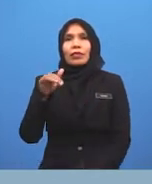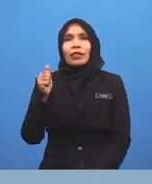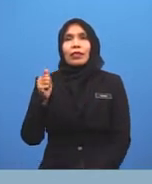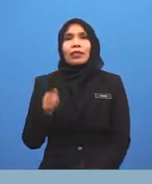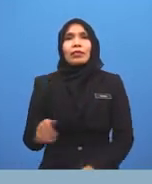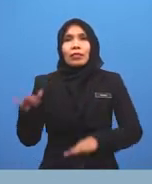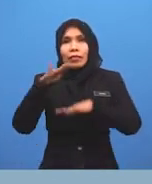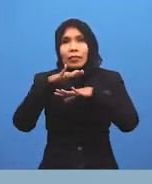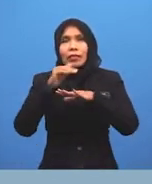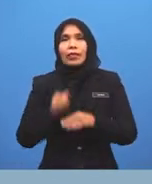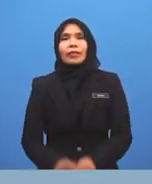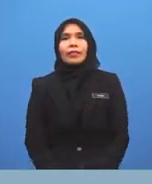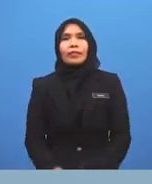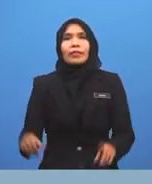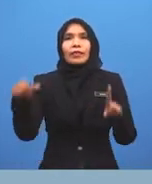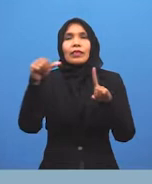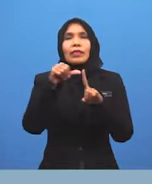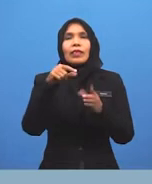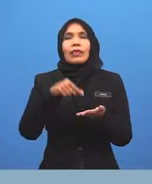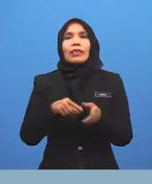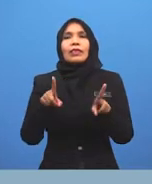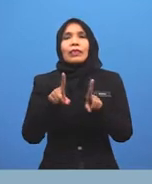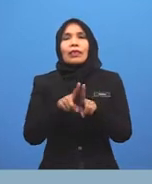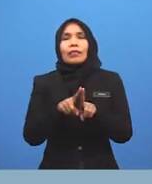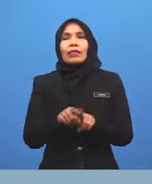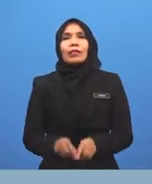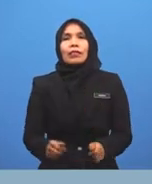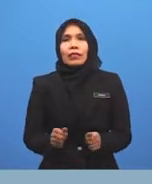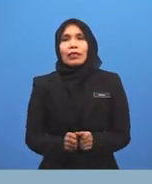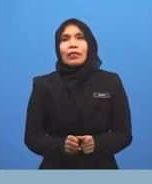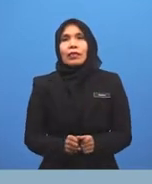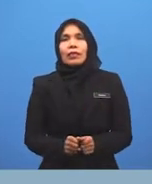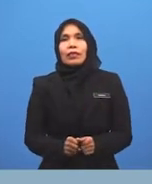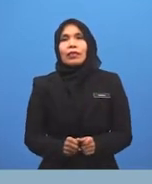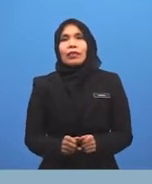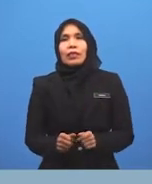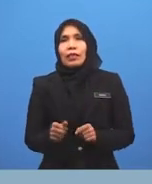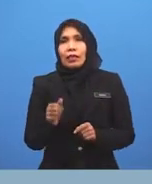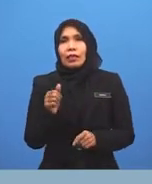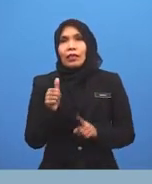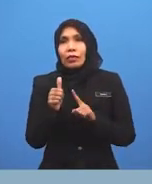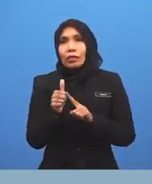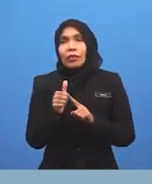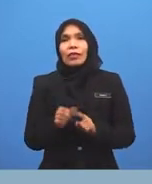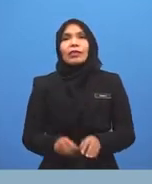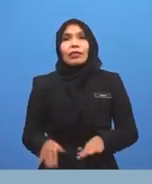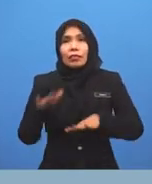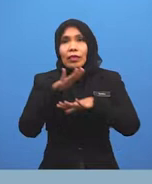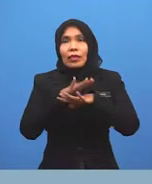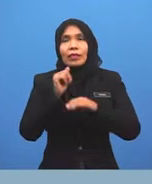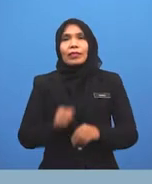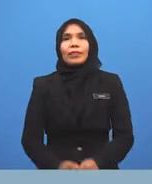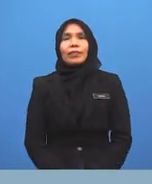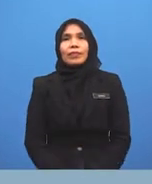atas. Arah ini sama dengan arah ibu jari, iaitu ke atas apabila kita menggunakan